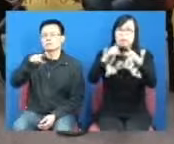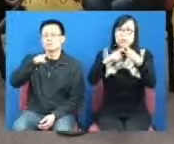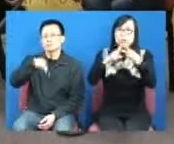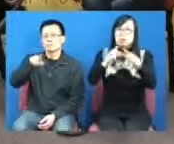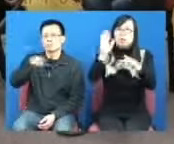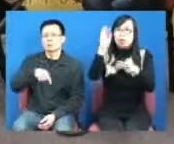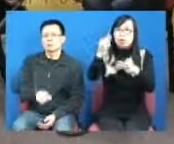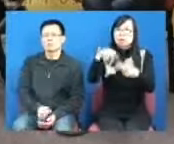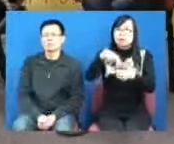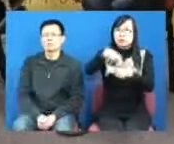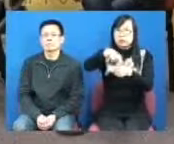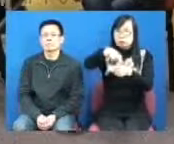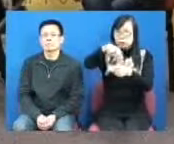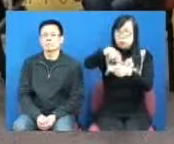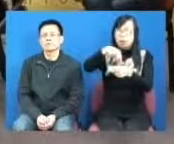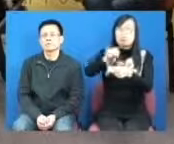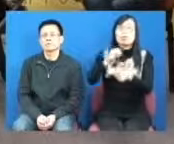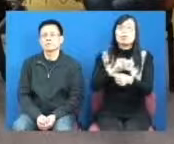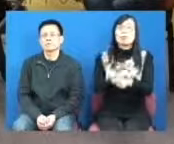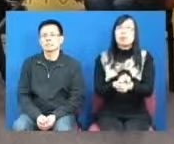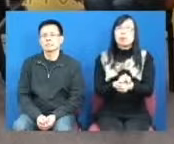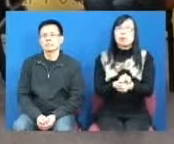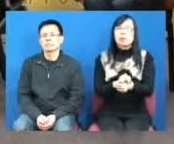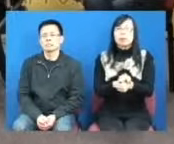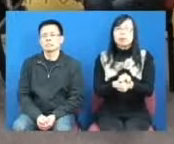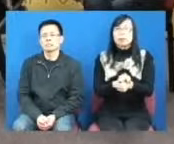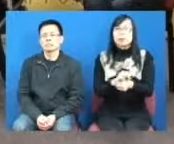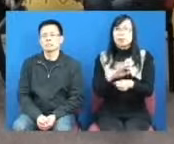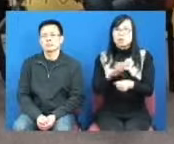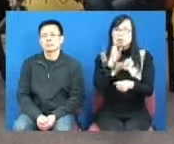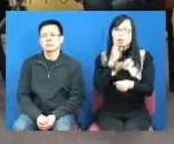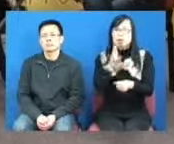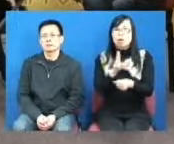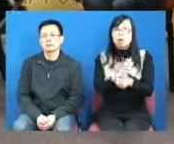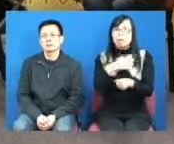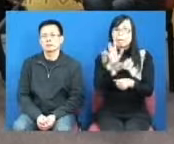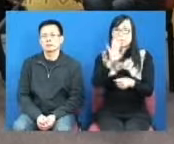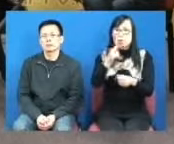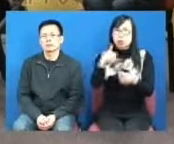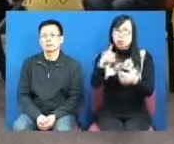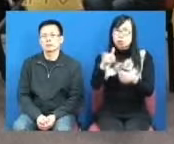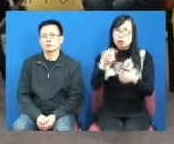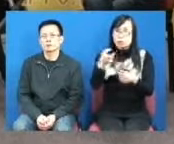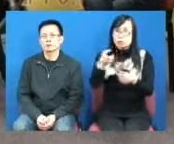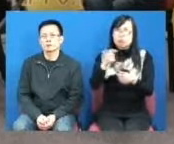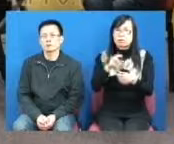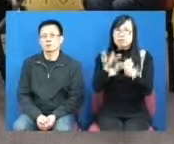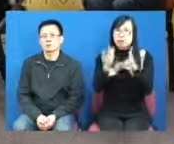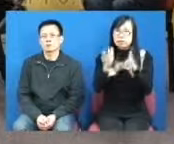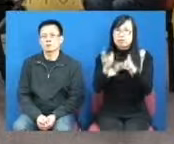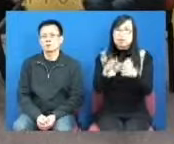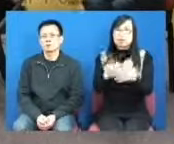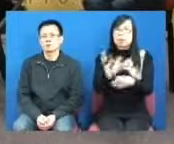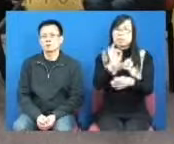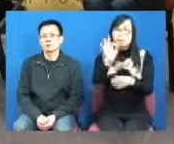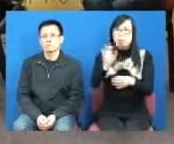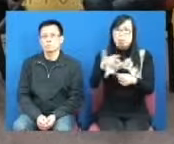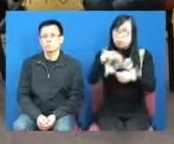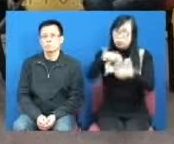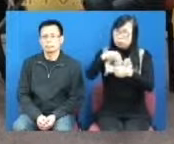那裡你才可以有這個水平你才可以說有資格供款如果你說你都未去到那個水平你根本就是沒有得